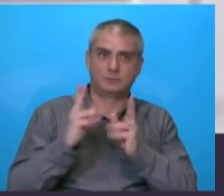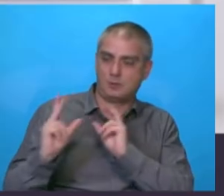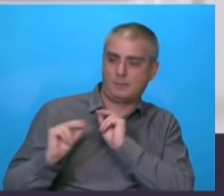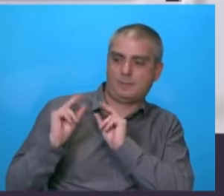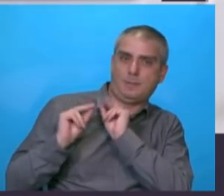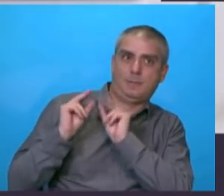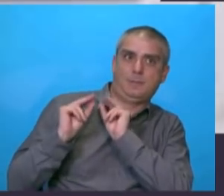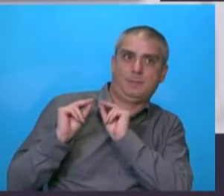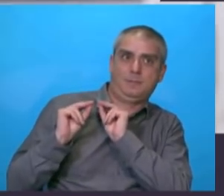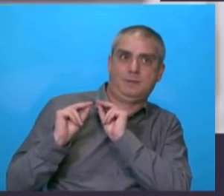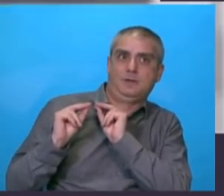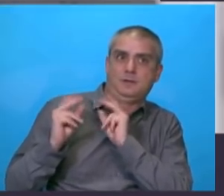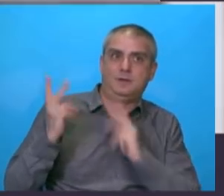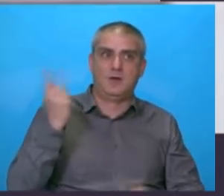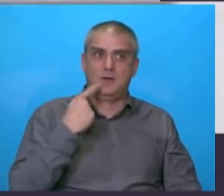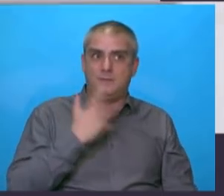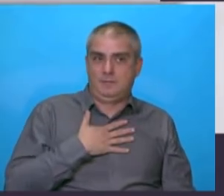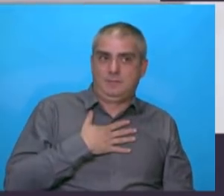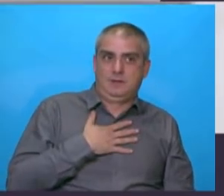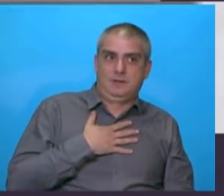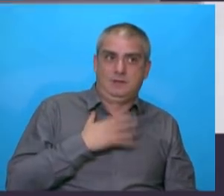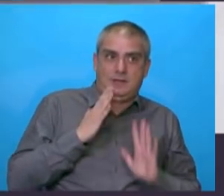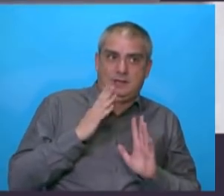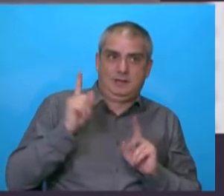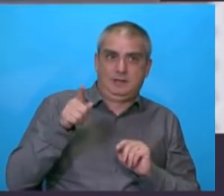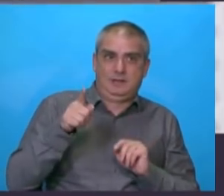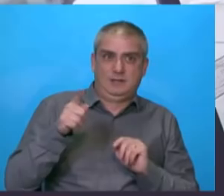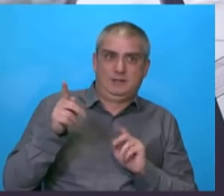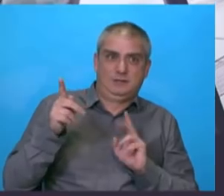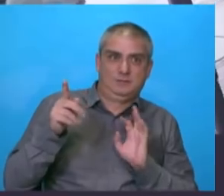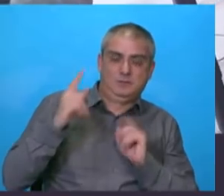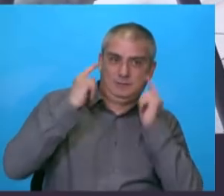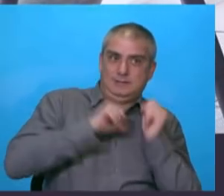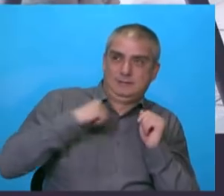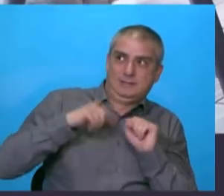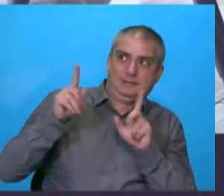בסטרונות. אומרים כזה, יום הנה יש פה סינית, או נגיד קורונה.